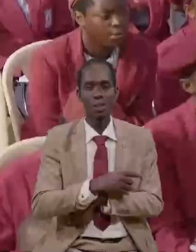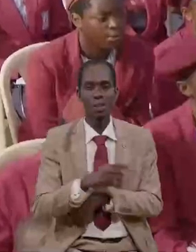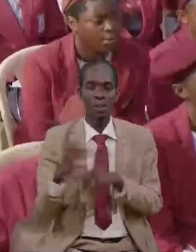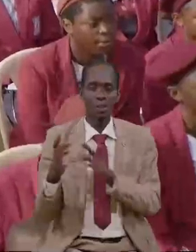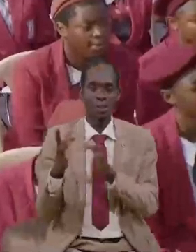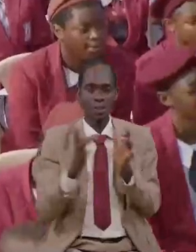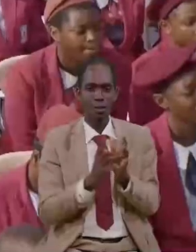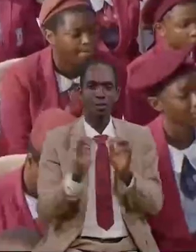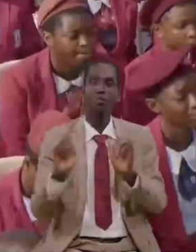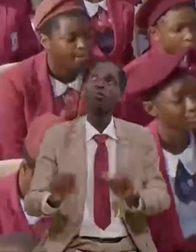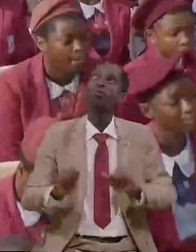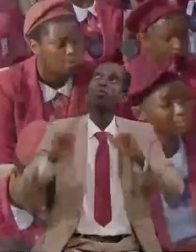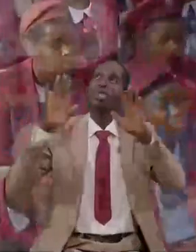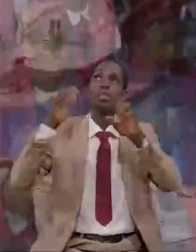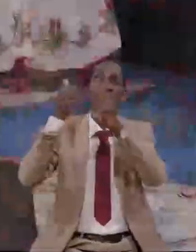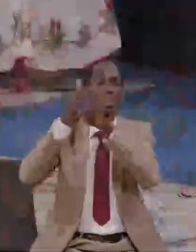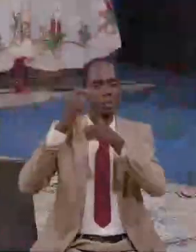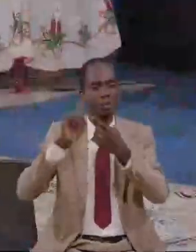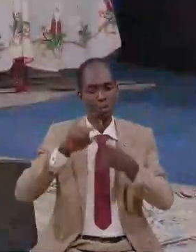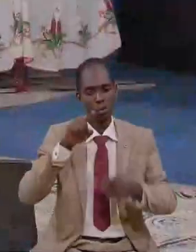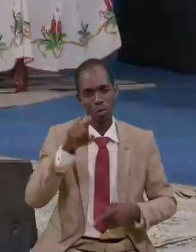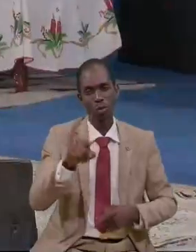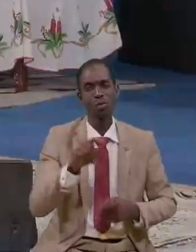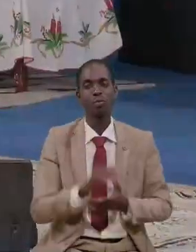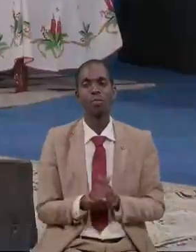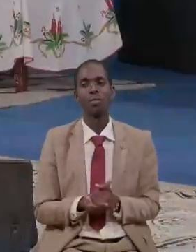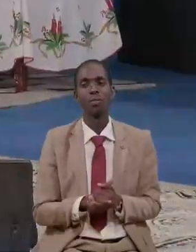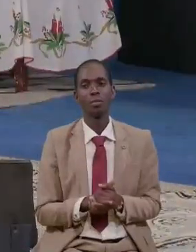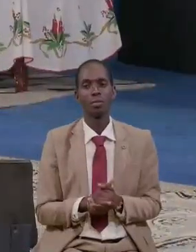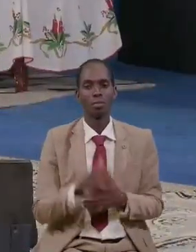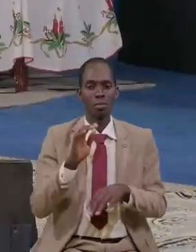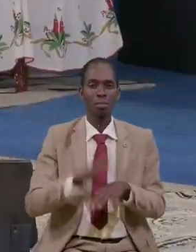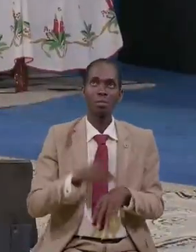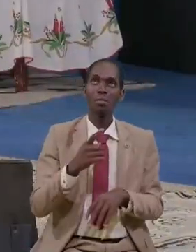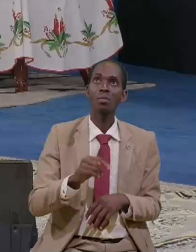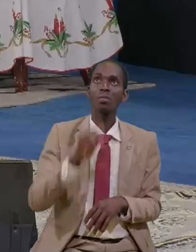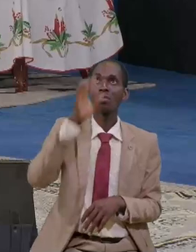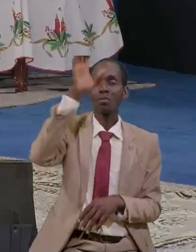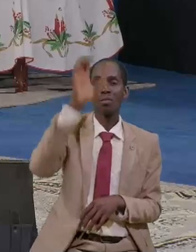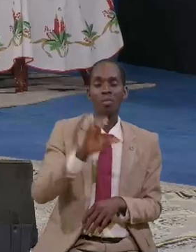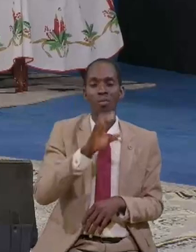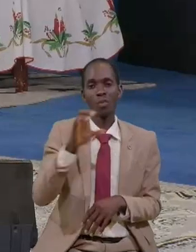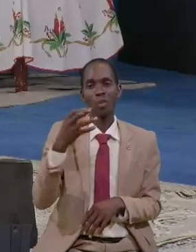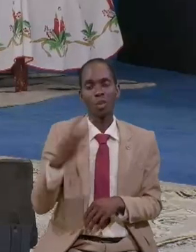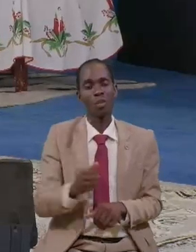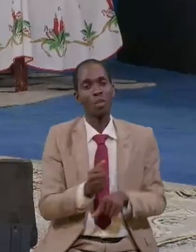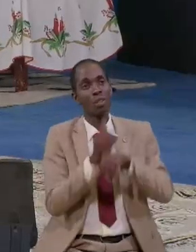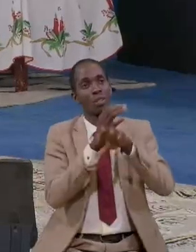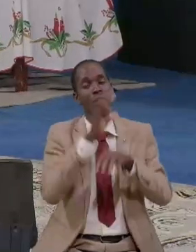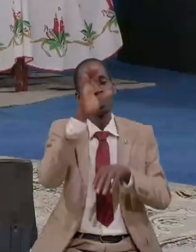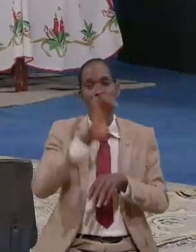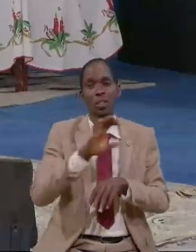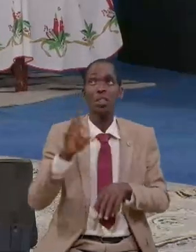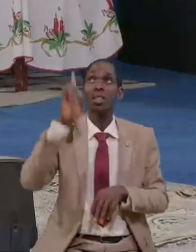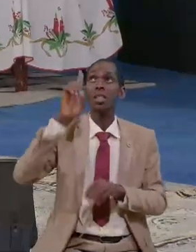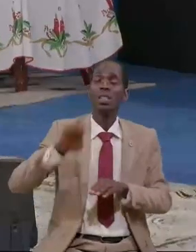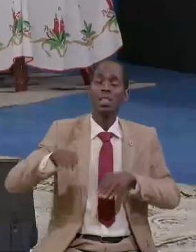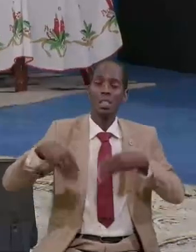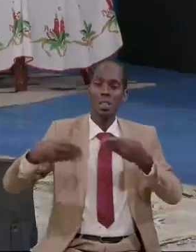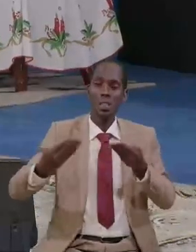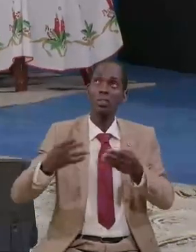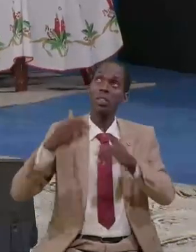s'est donné à toi. Sur la croix du calvaire, il s'est donné